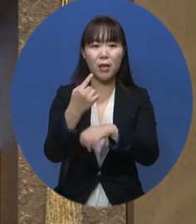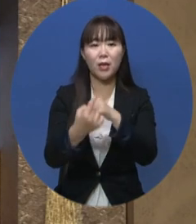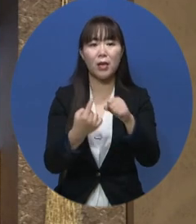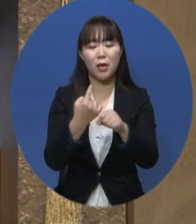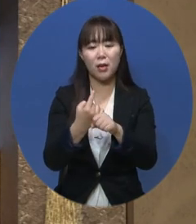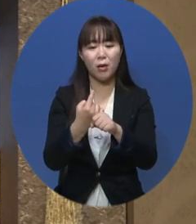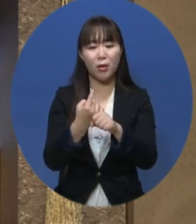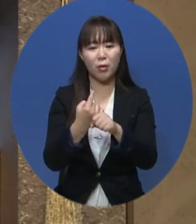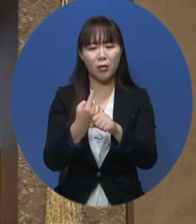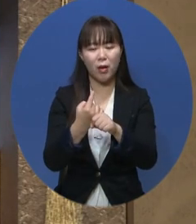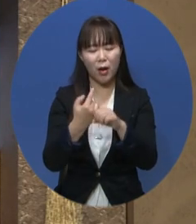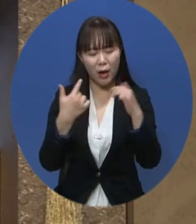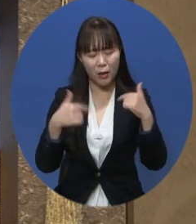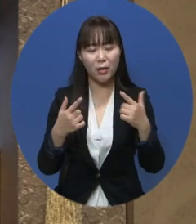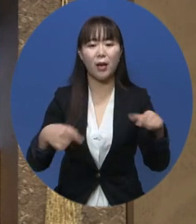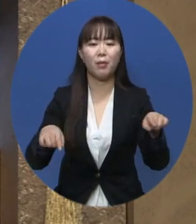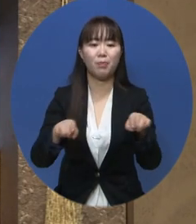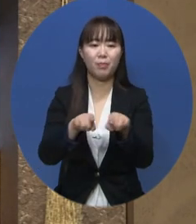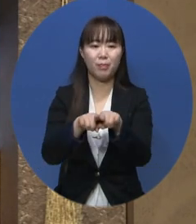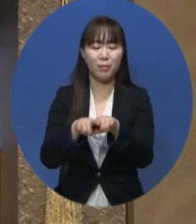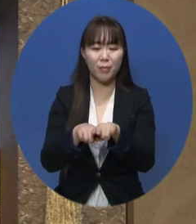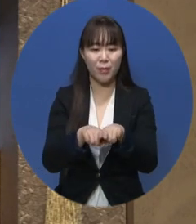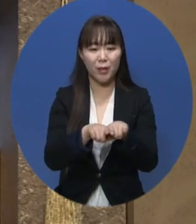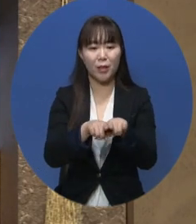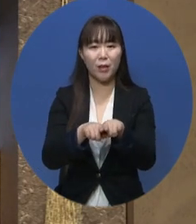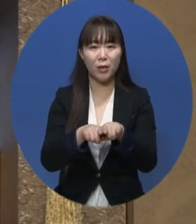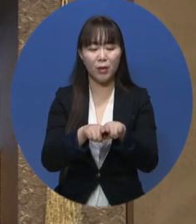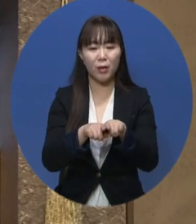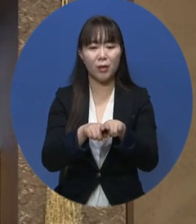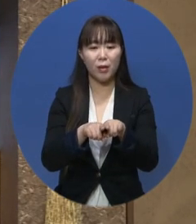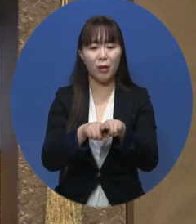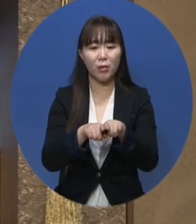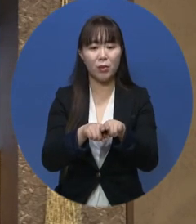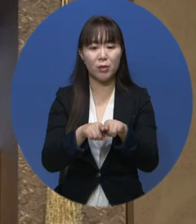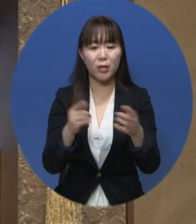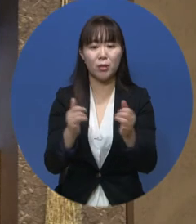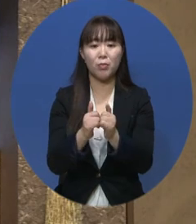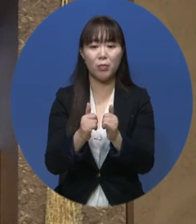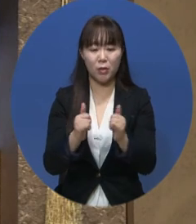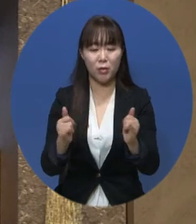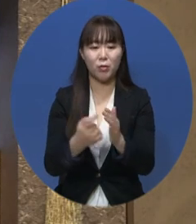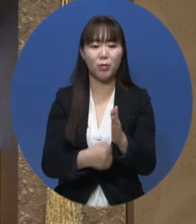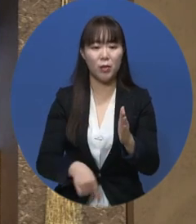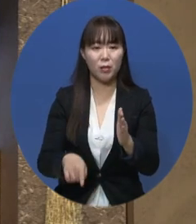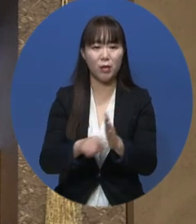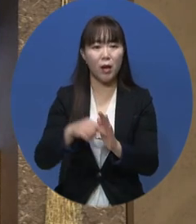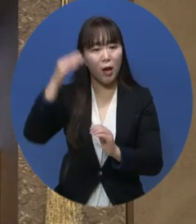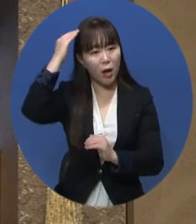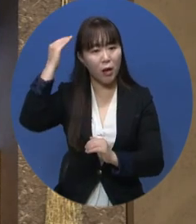1년 365일 같이 함께하는 동고 동락하는 우리 종사자 여러분들을 위해서